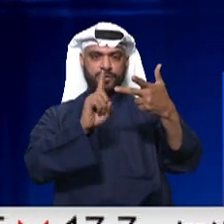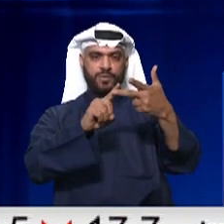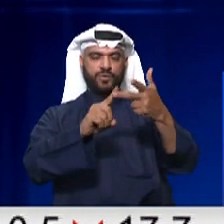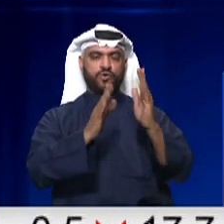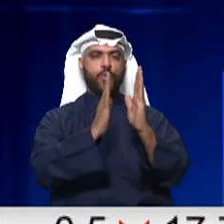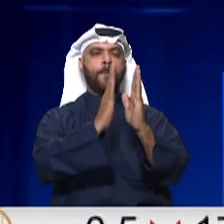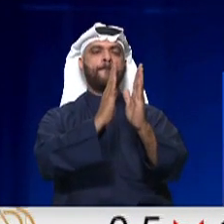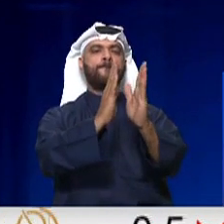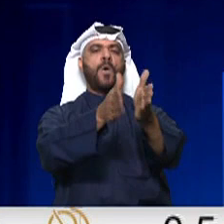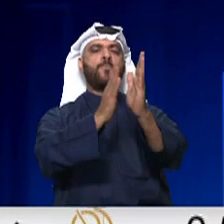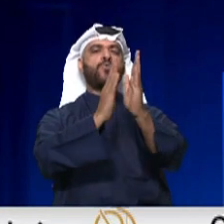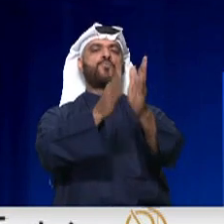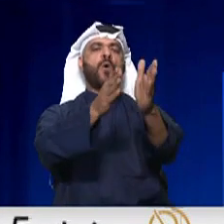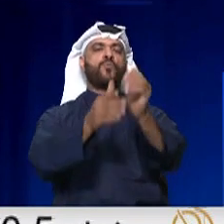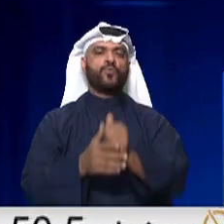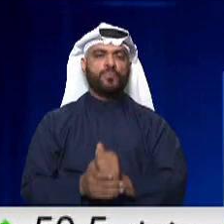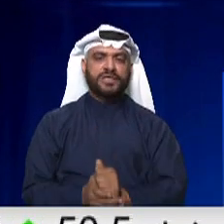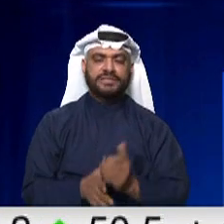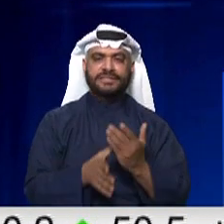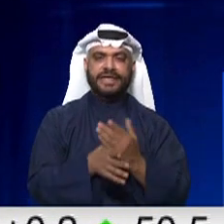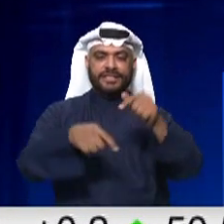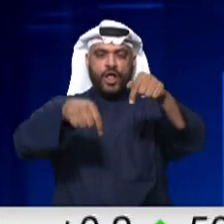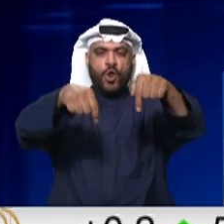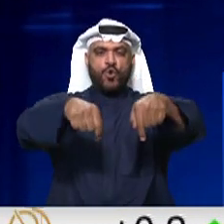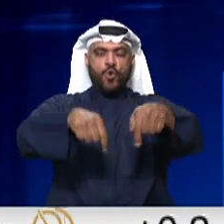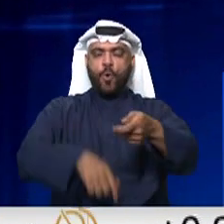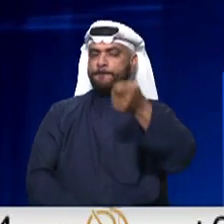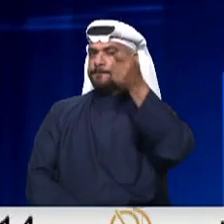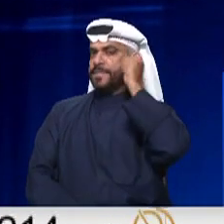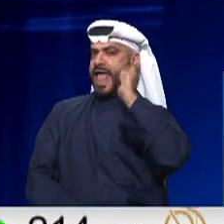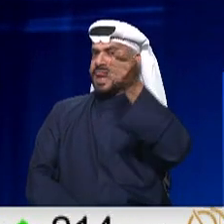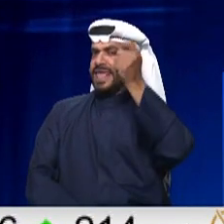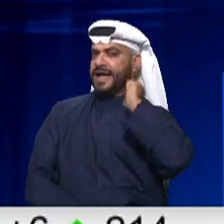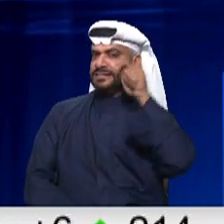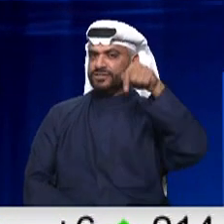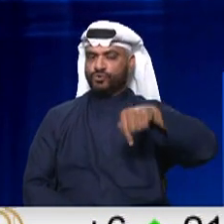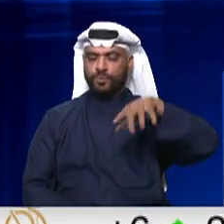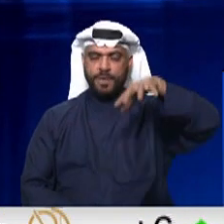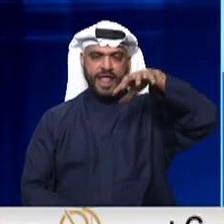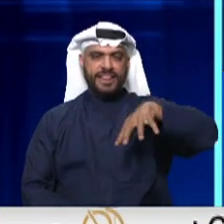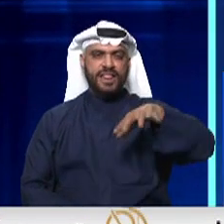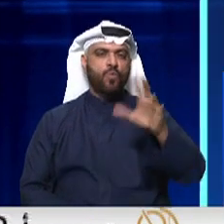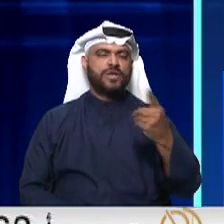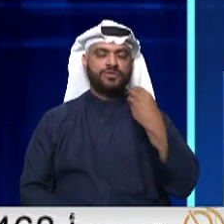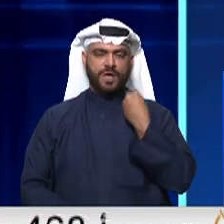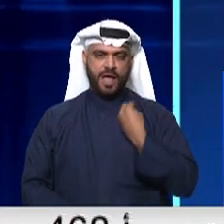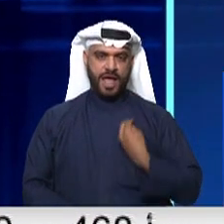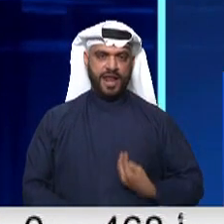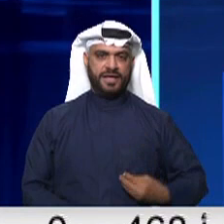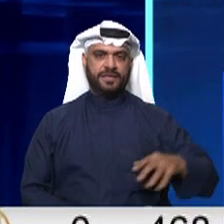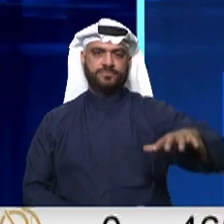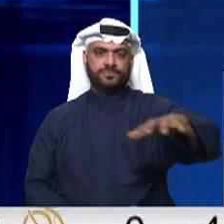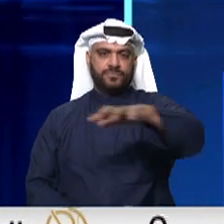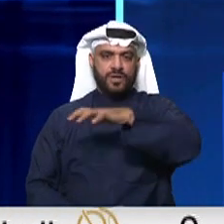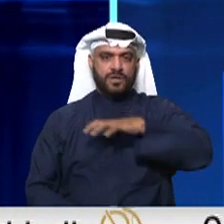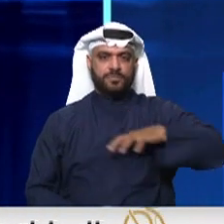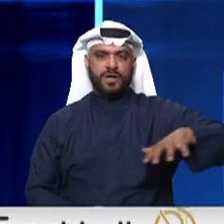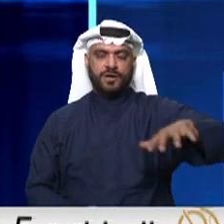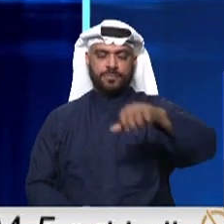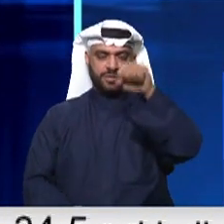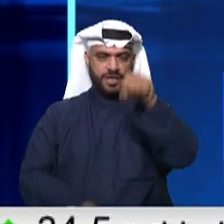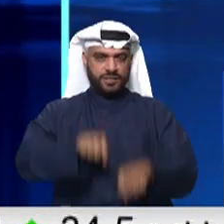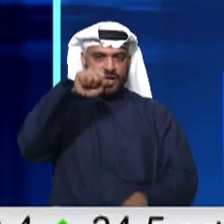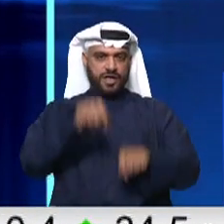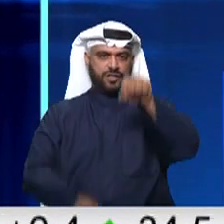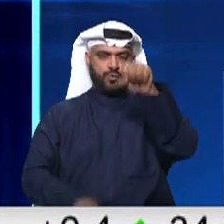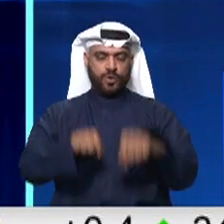الوزراء حفظه الله ببرق تهنئه الى فخامه الرئيس الدكتور ويليام ساموي روتو رئيس جمهوريه كينيا الصديقه بمناسبه